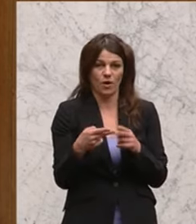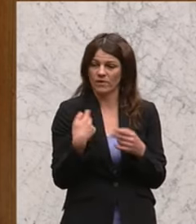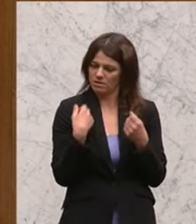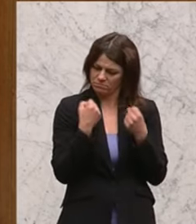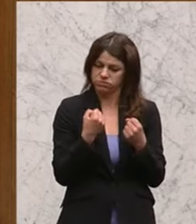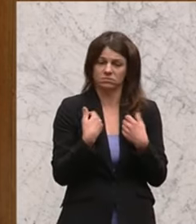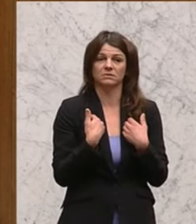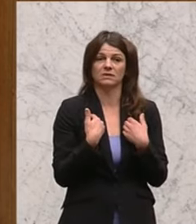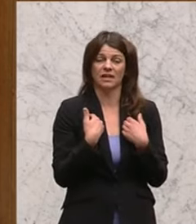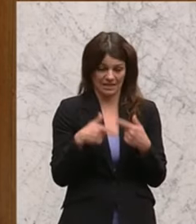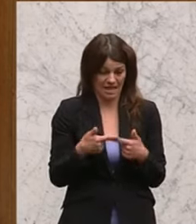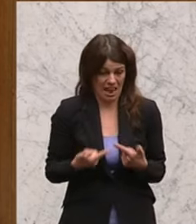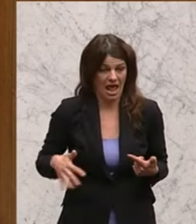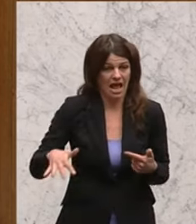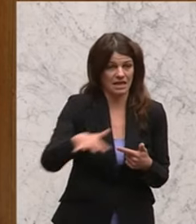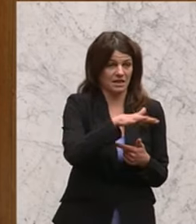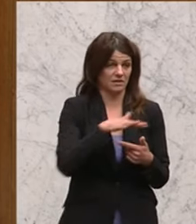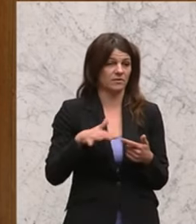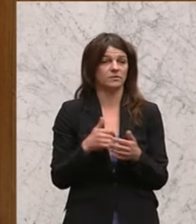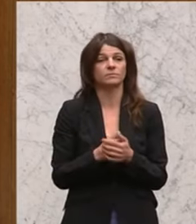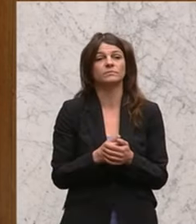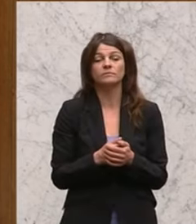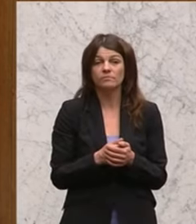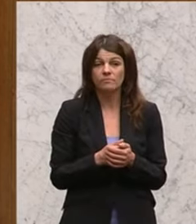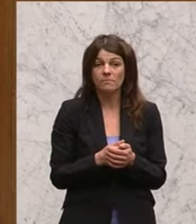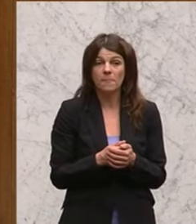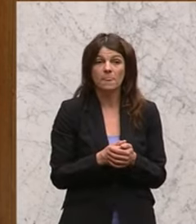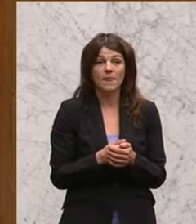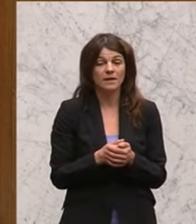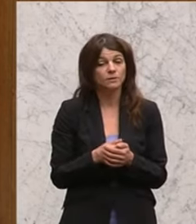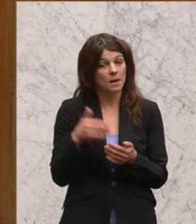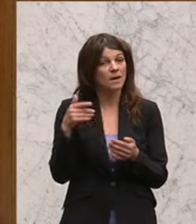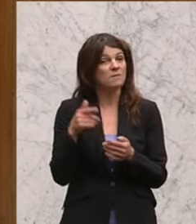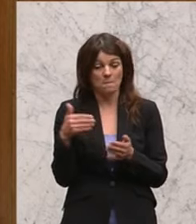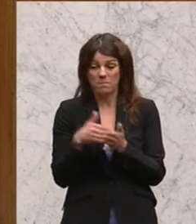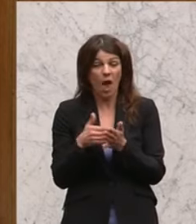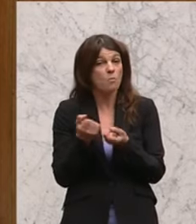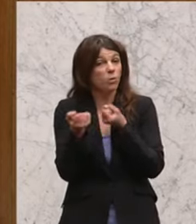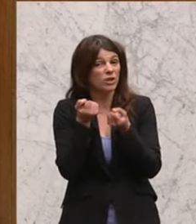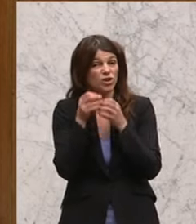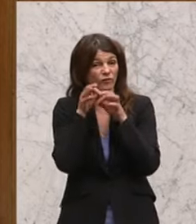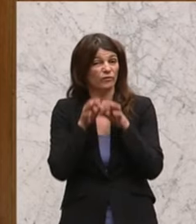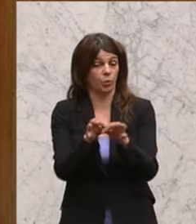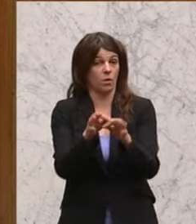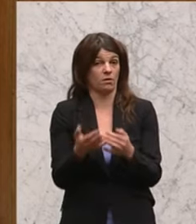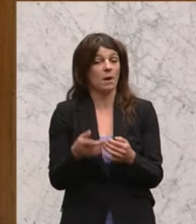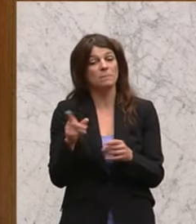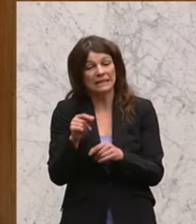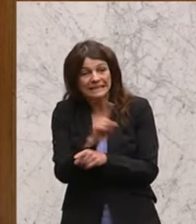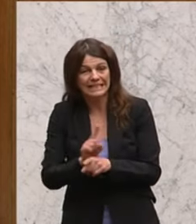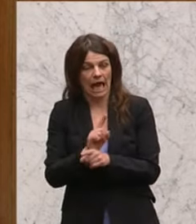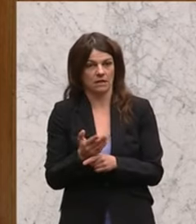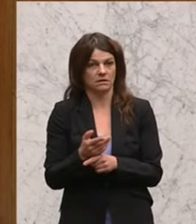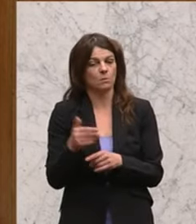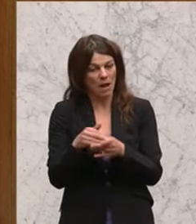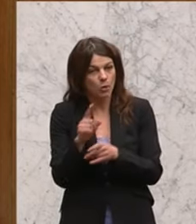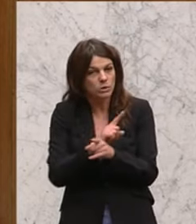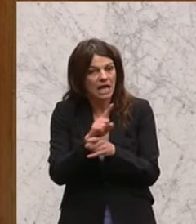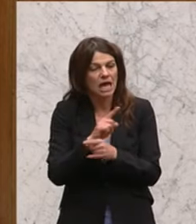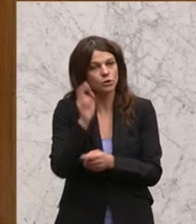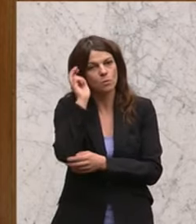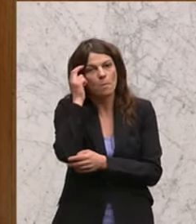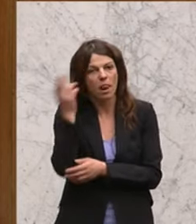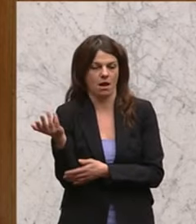dass sich dieses Land eine politische Führung nicht leisten kann, die sich keine Zeit zum Nachdenken